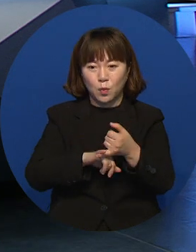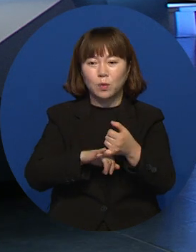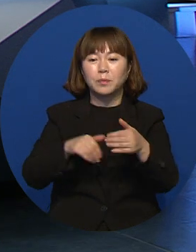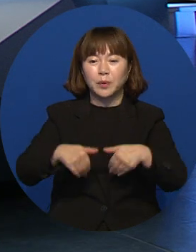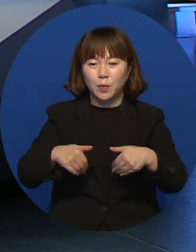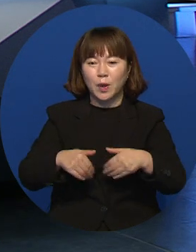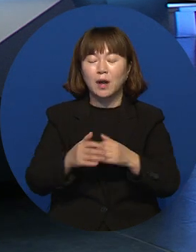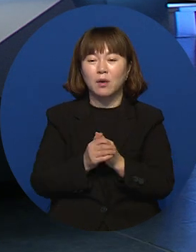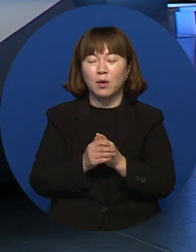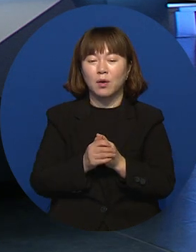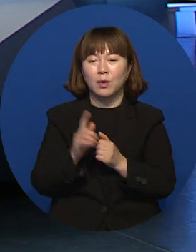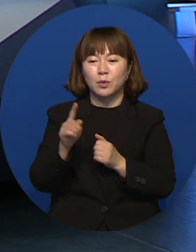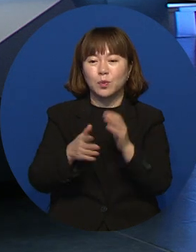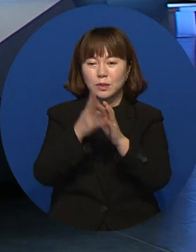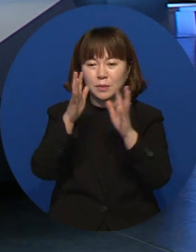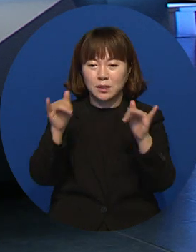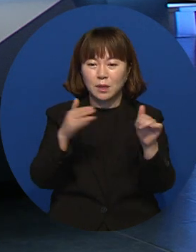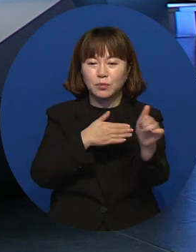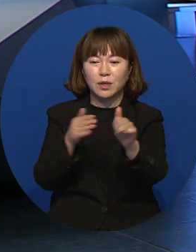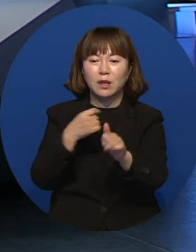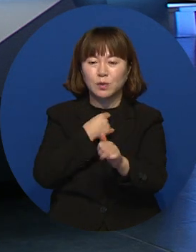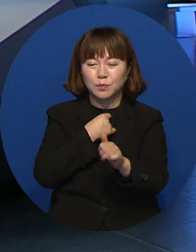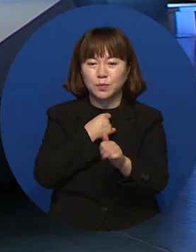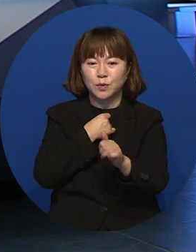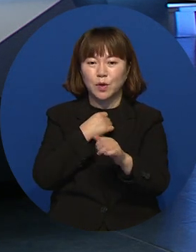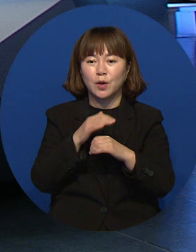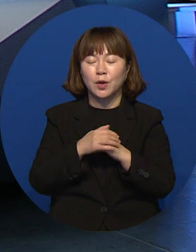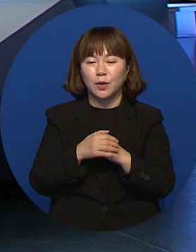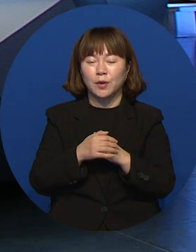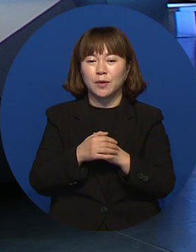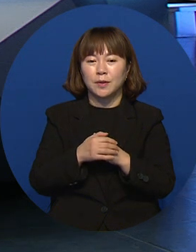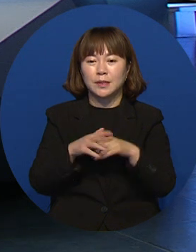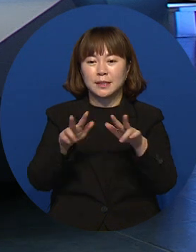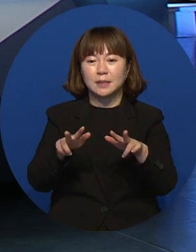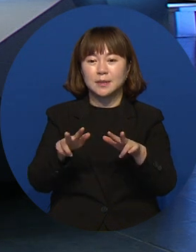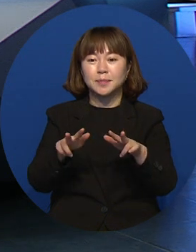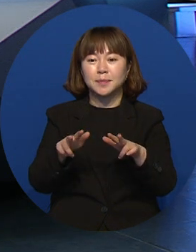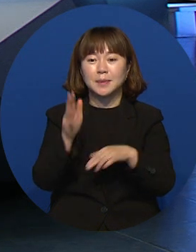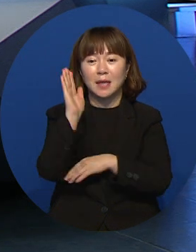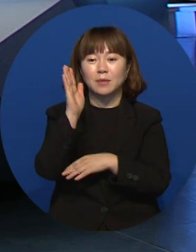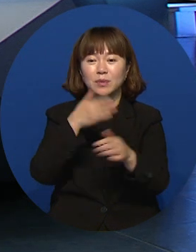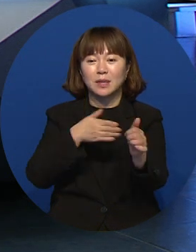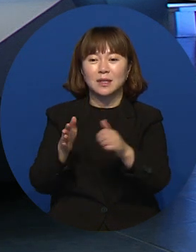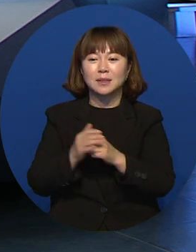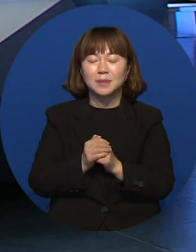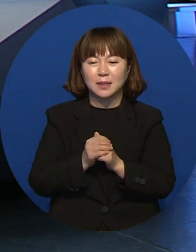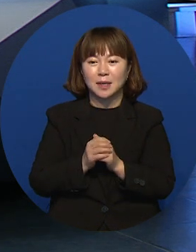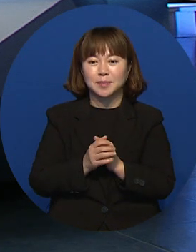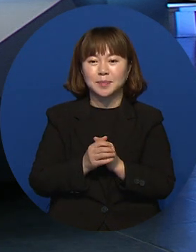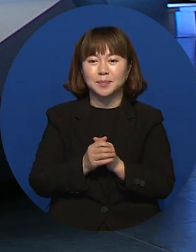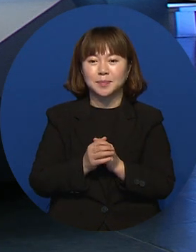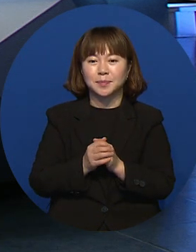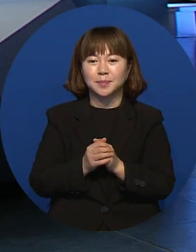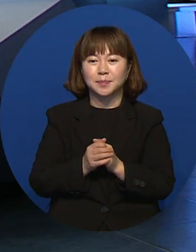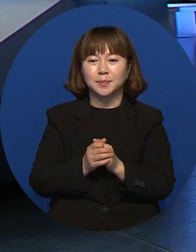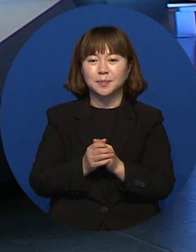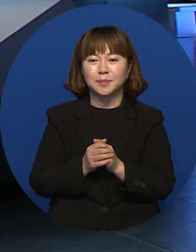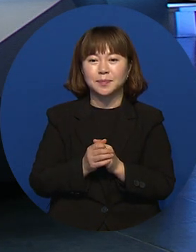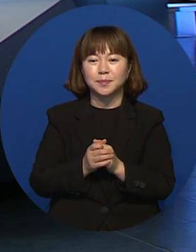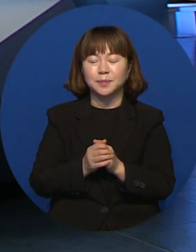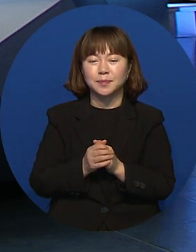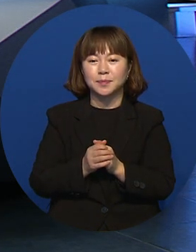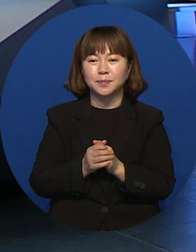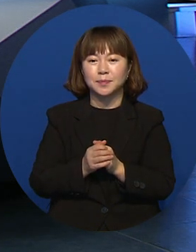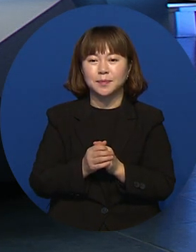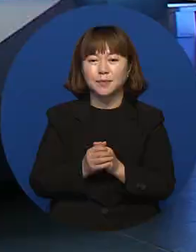시민들에게 바라는 방 마지막 총평 시간차가 아니지만 거의 요 주제로는 말씀 한 말씀 해주시기 바라겠습니다 입장 님 예